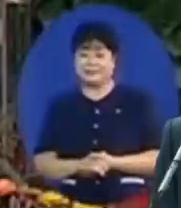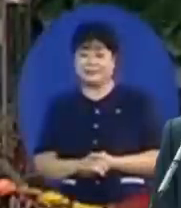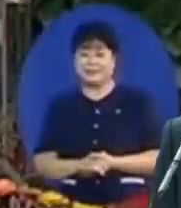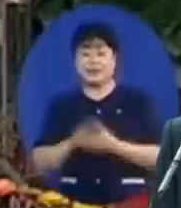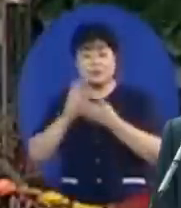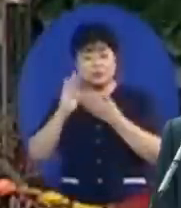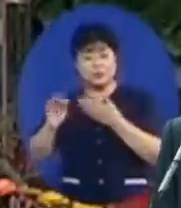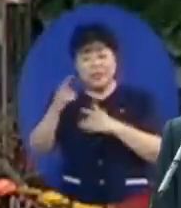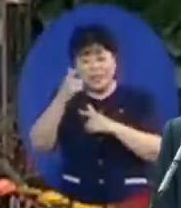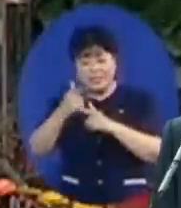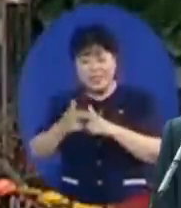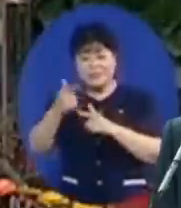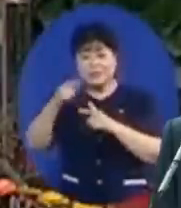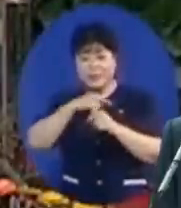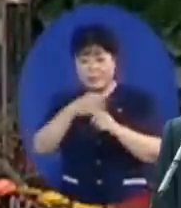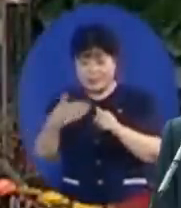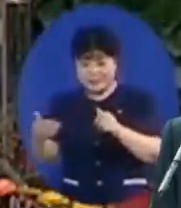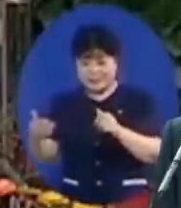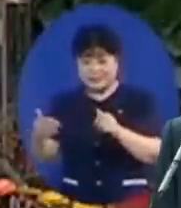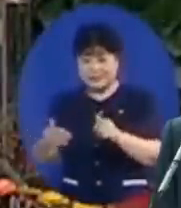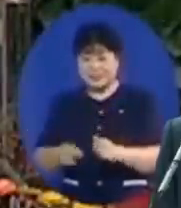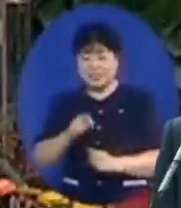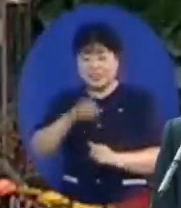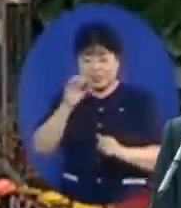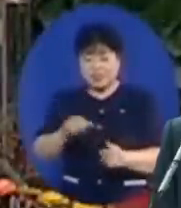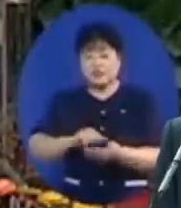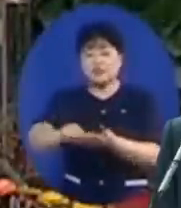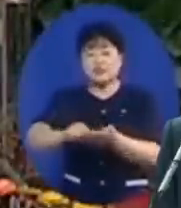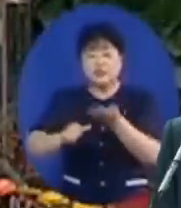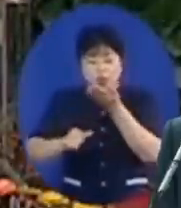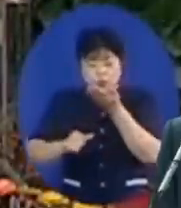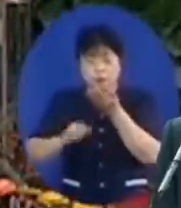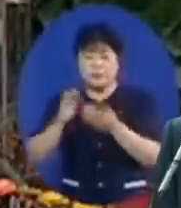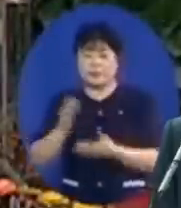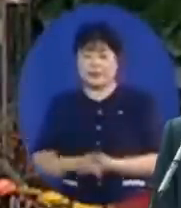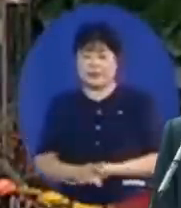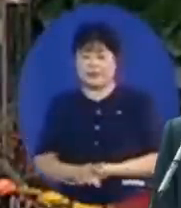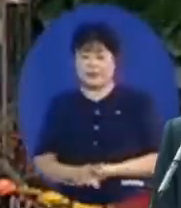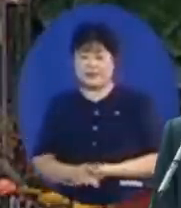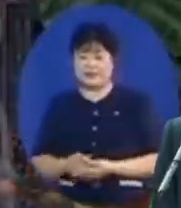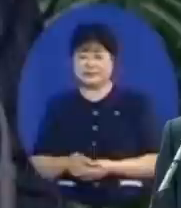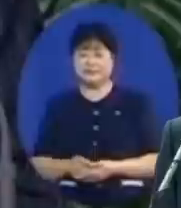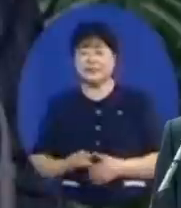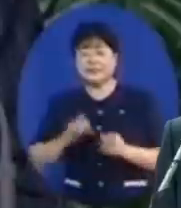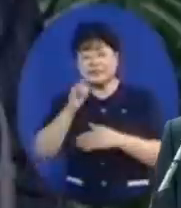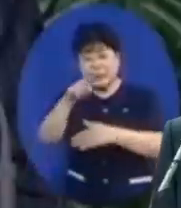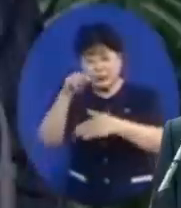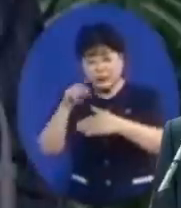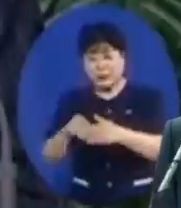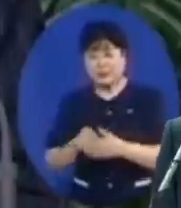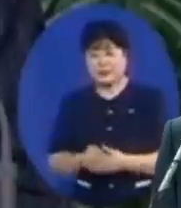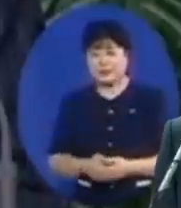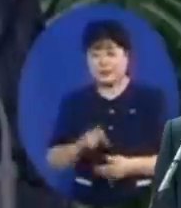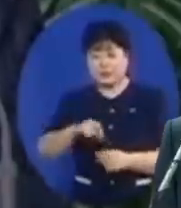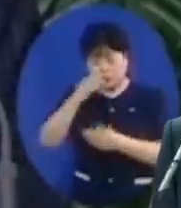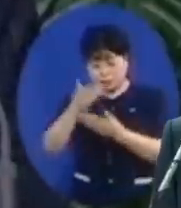그리고 예수 그리스도의 피는 저주의 지우개인 것입니다. 여러분 생활에 저주를